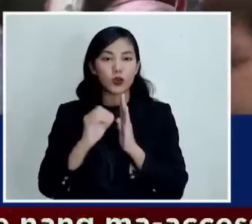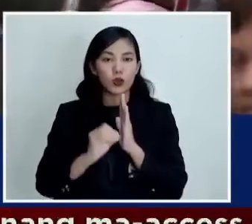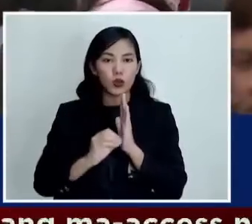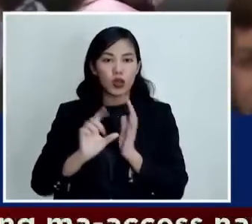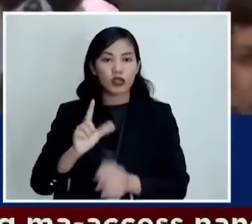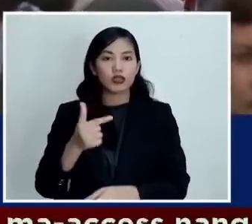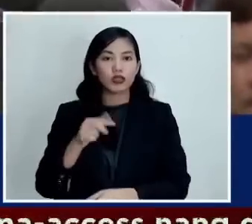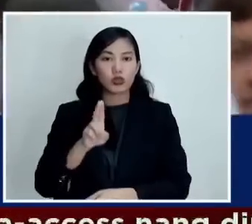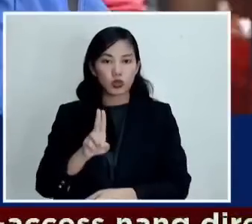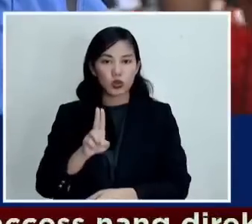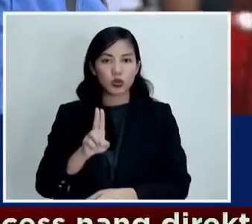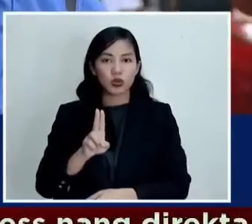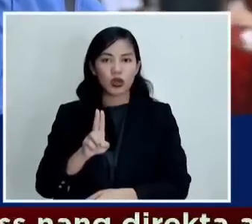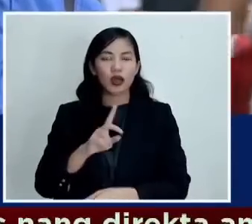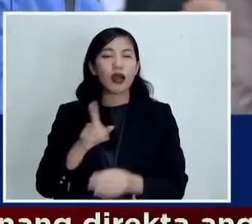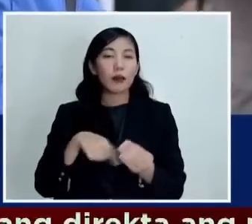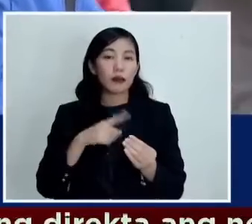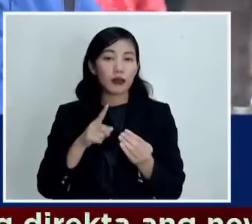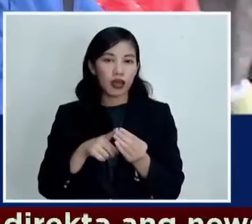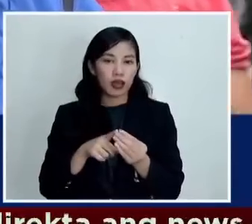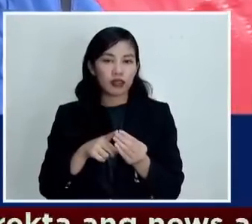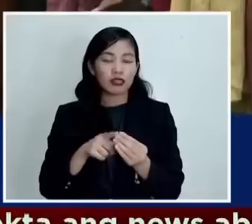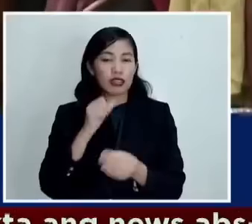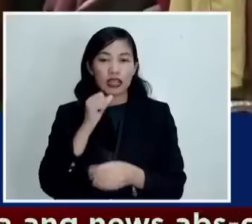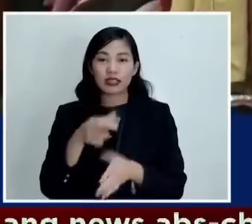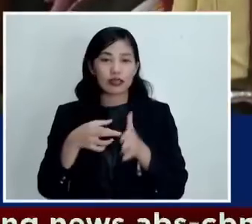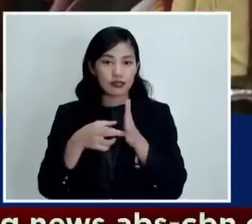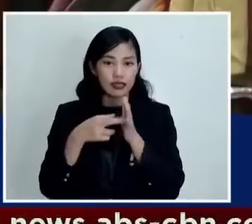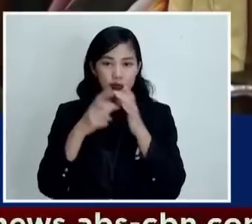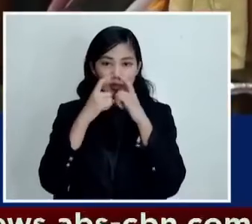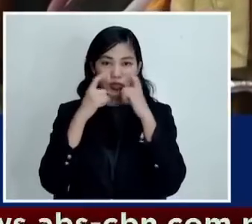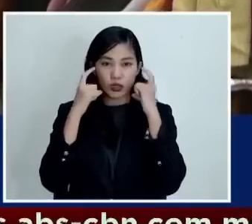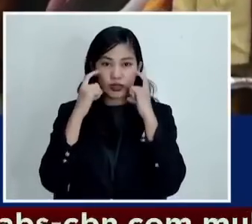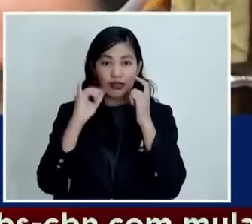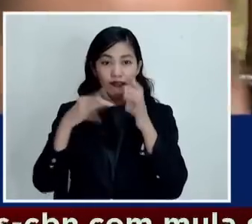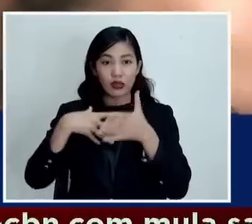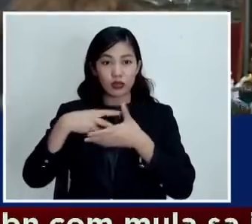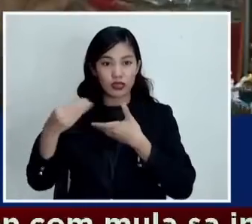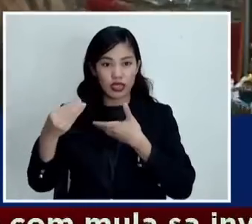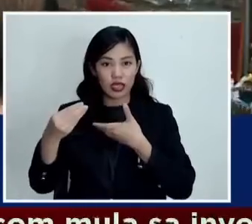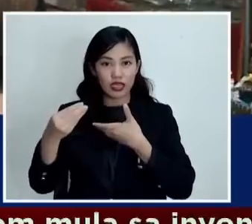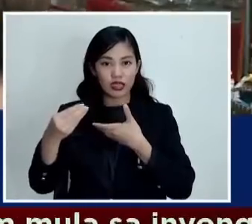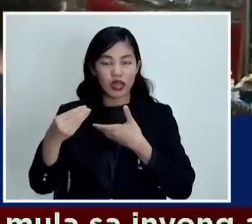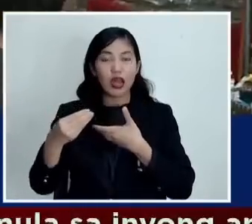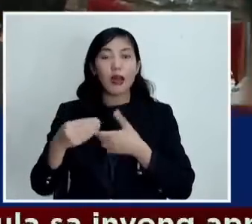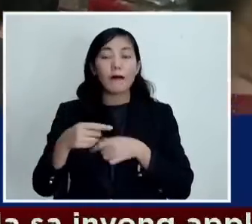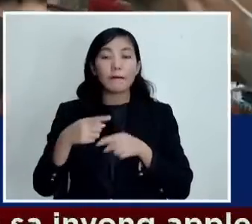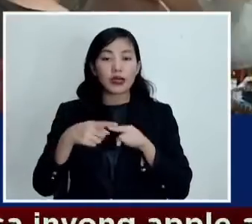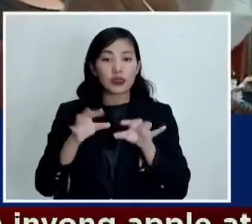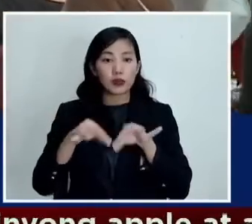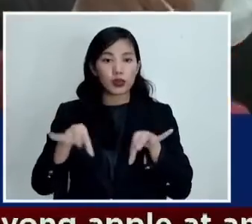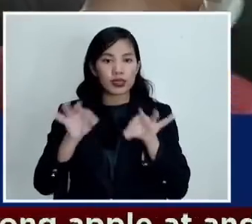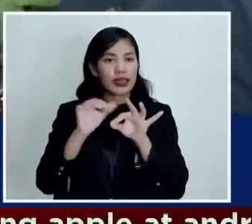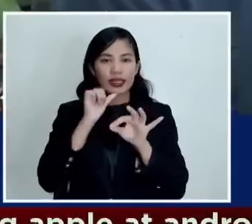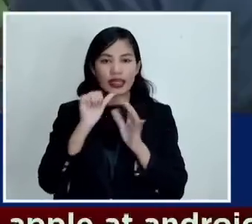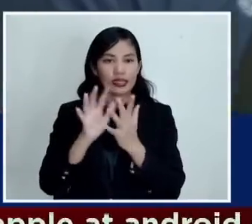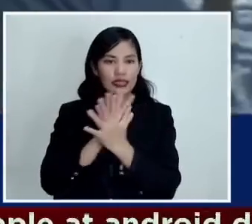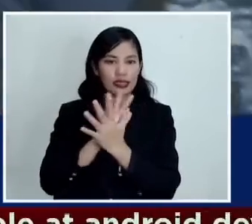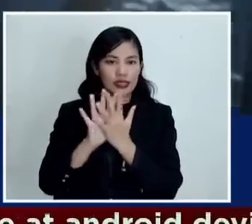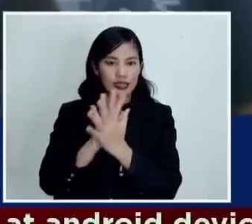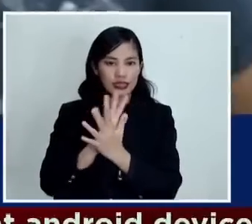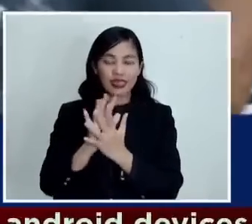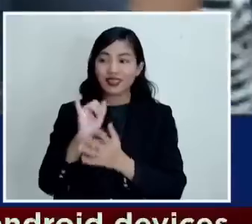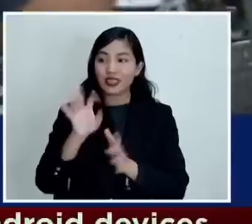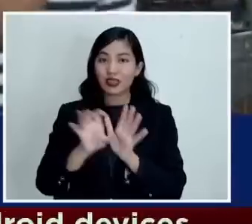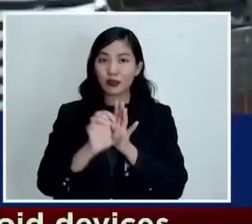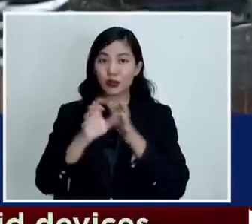sa voluntaryong pagsusuot ng face mask kapag nasa labas basta't hindi siksikan. Ibig sabihin, ang mga outdoor space na